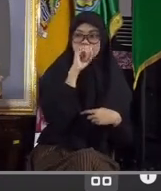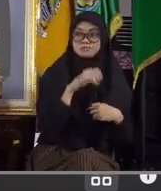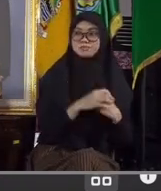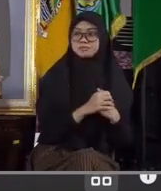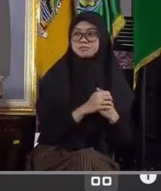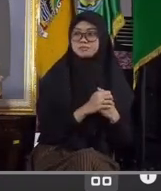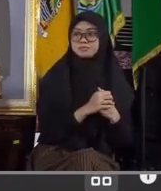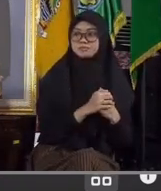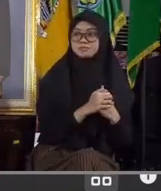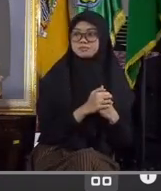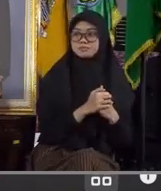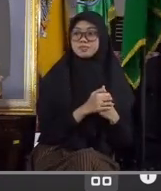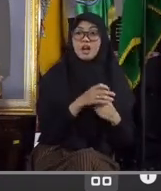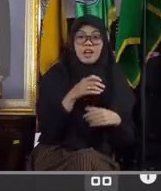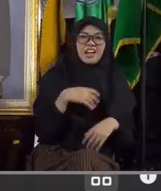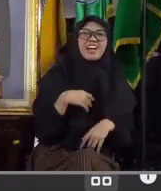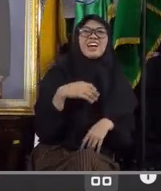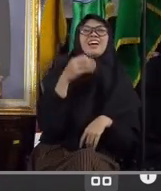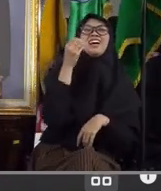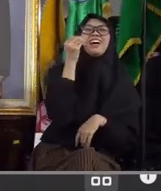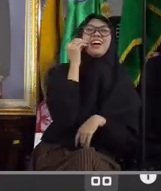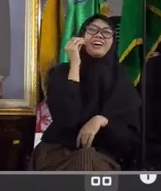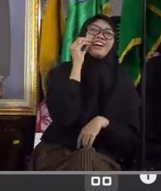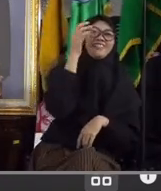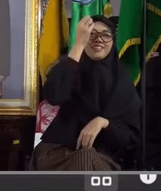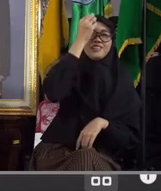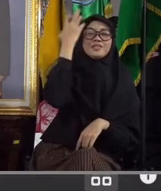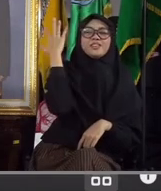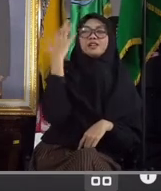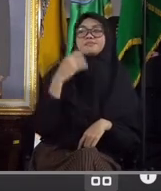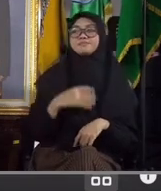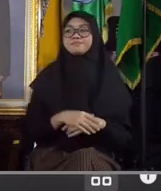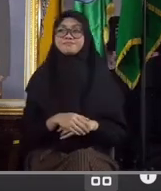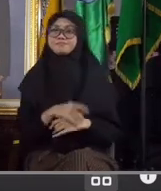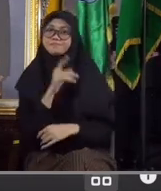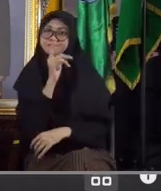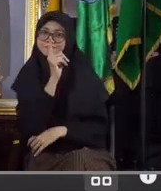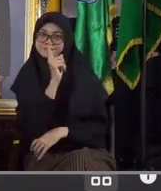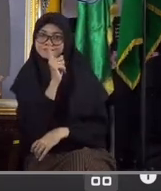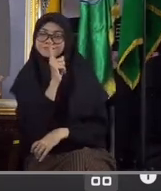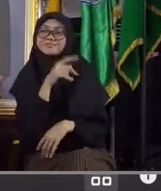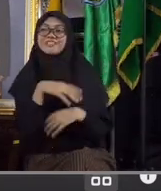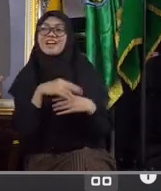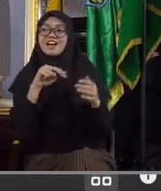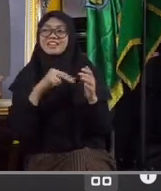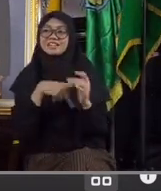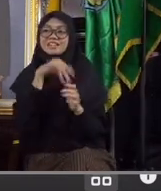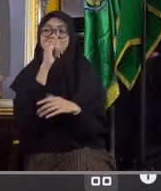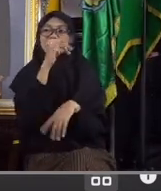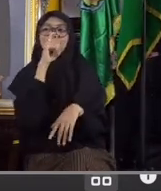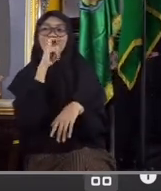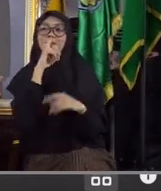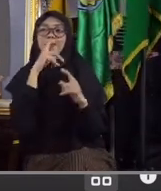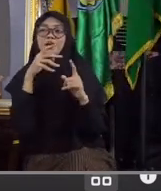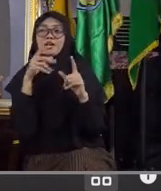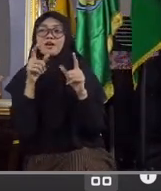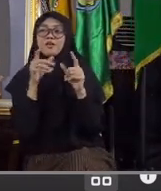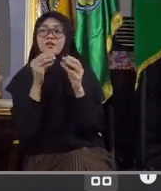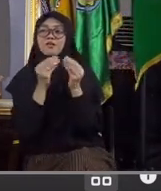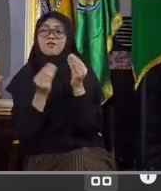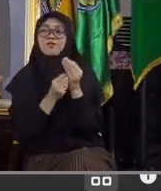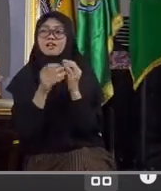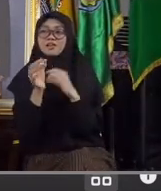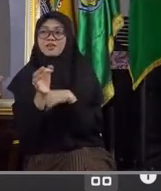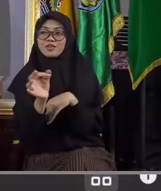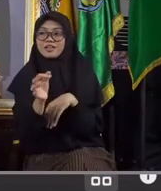Wah, lupa. 90 Pak ini kelihatan. Ya, oke, sebelah kiri saya Pak Wali Kota. nah, ya